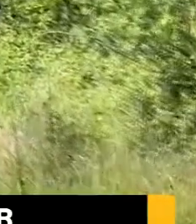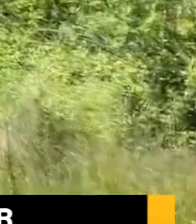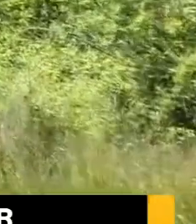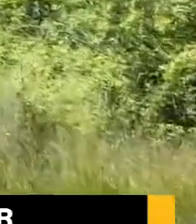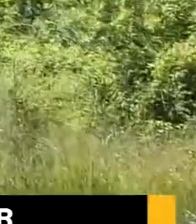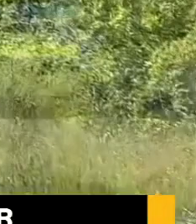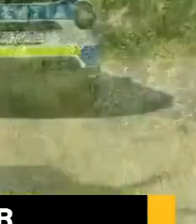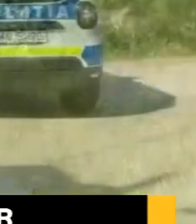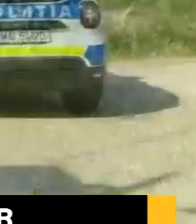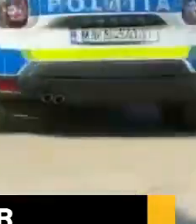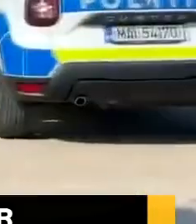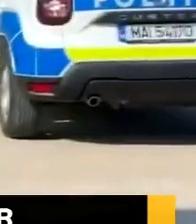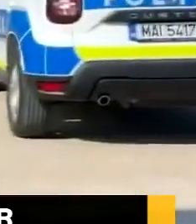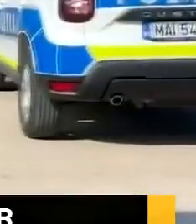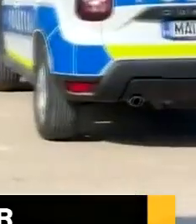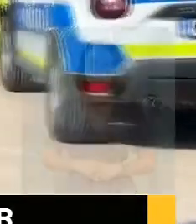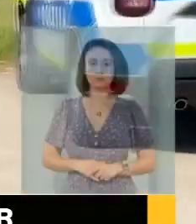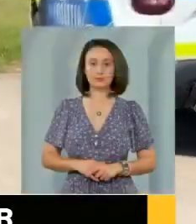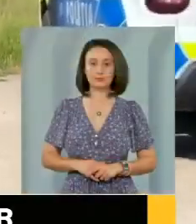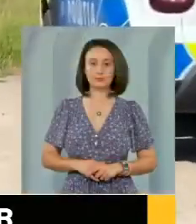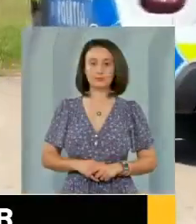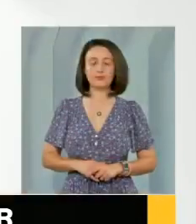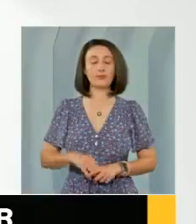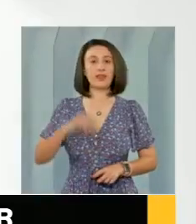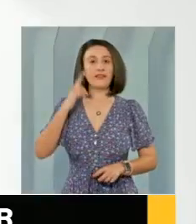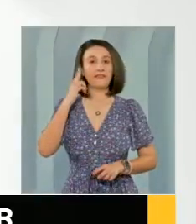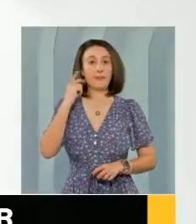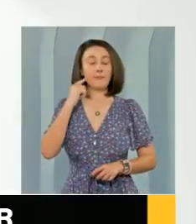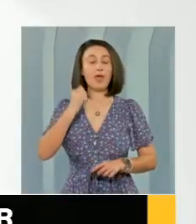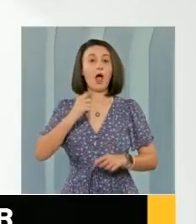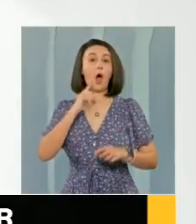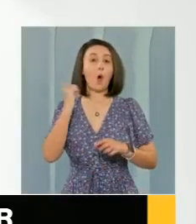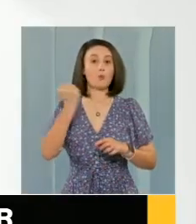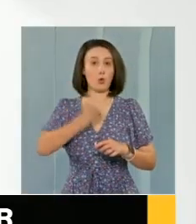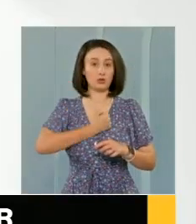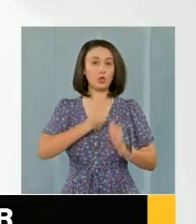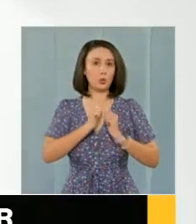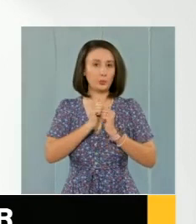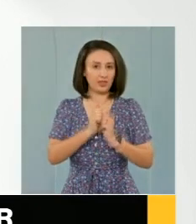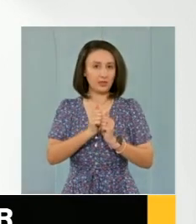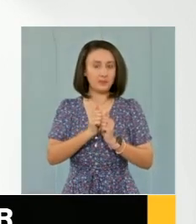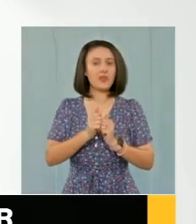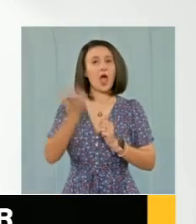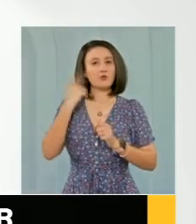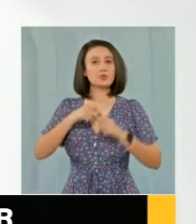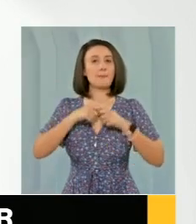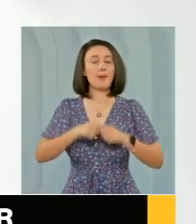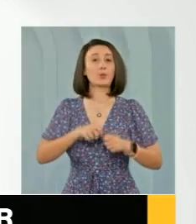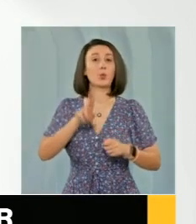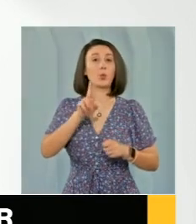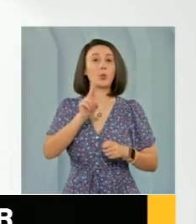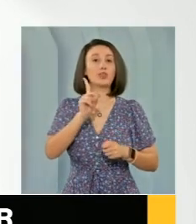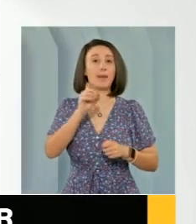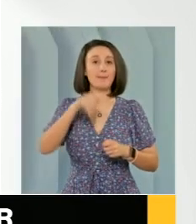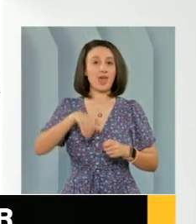politica a postat un mesaj de condoleanțe în mediul online am fost șocați când am aflat vestea tragică a morții beată E Molnar